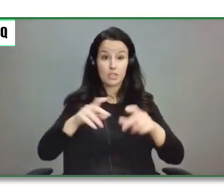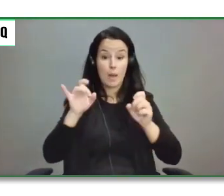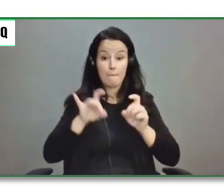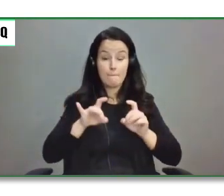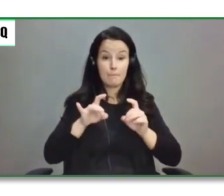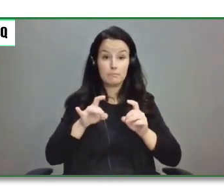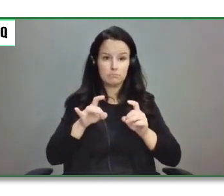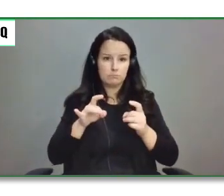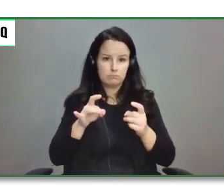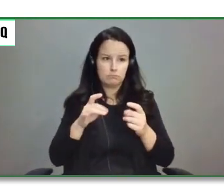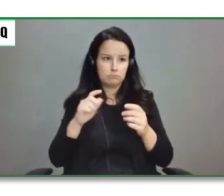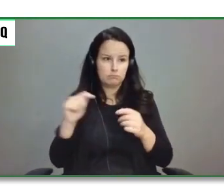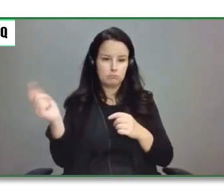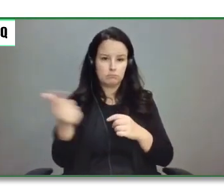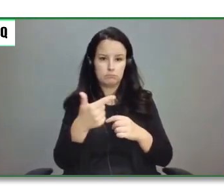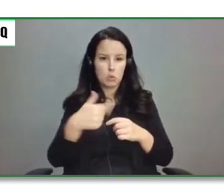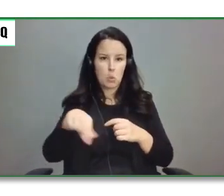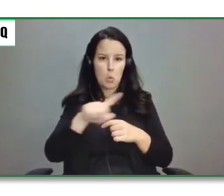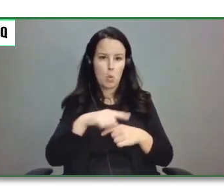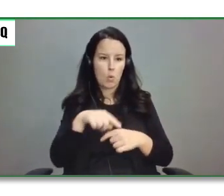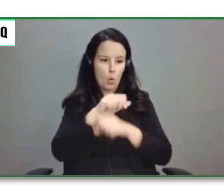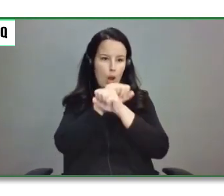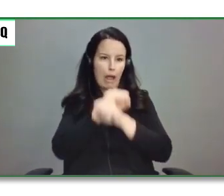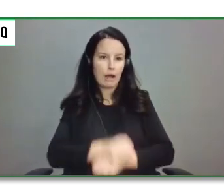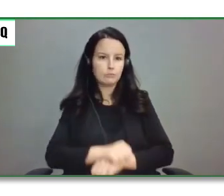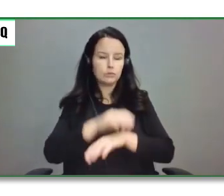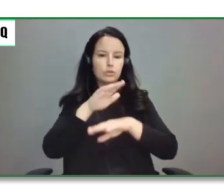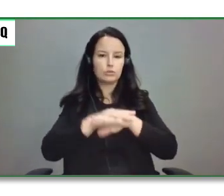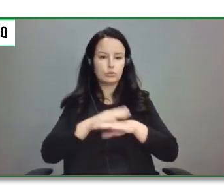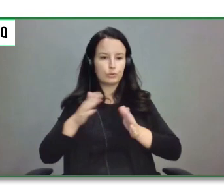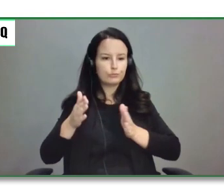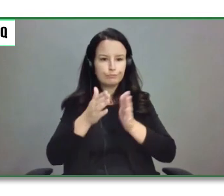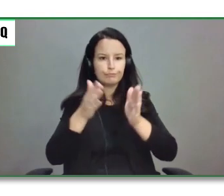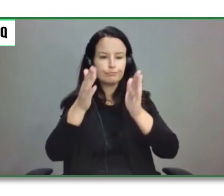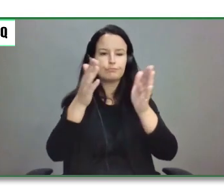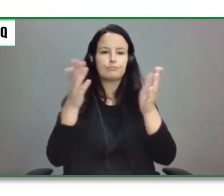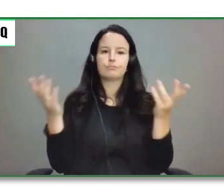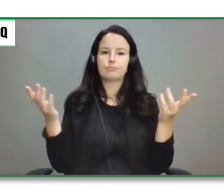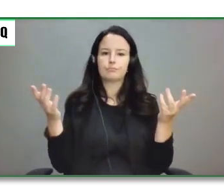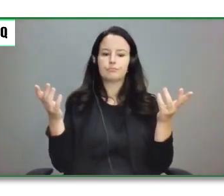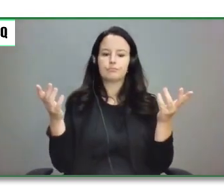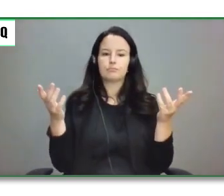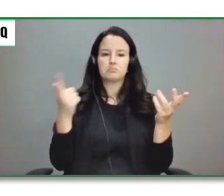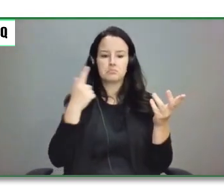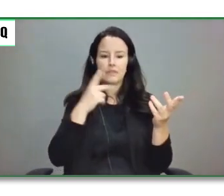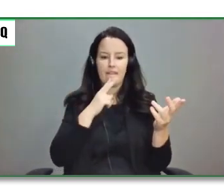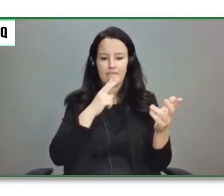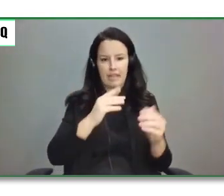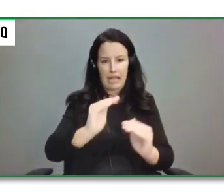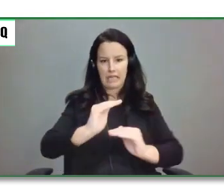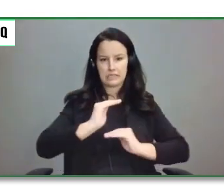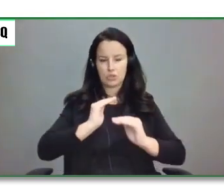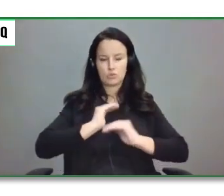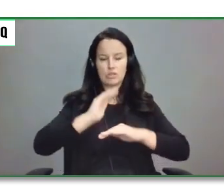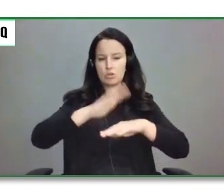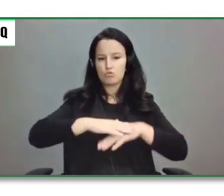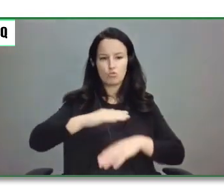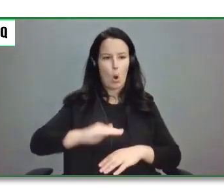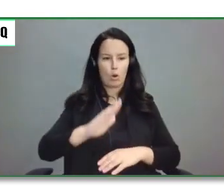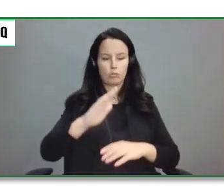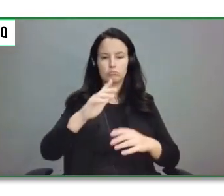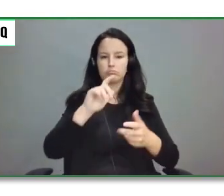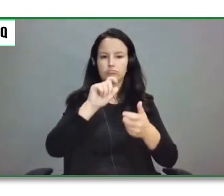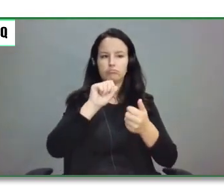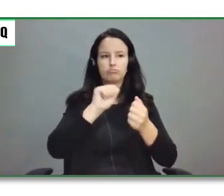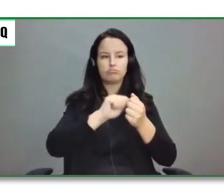à utiliser ce Trail Rider en toute sécurité dans les Rocheuses canadiennes. Ceux